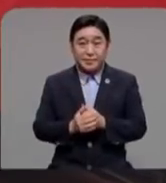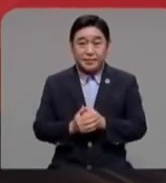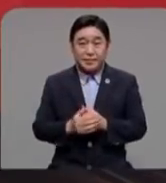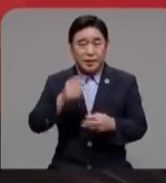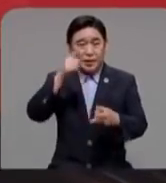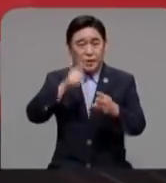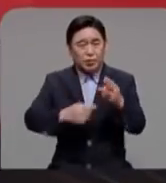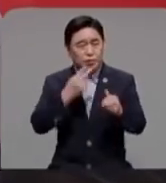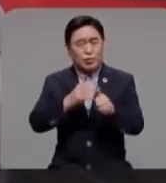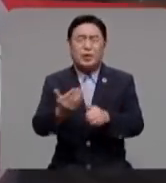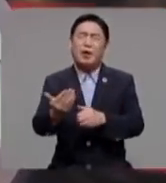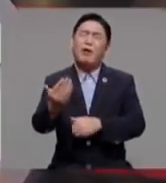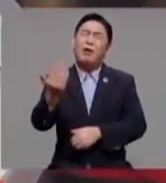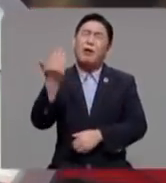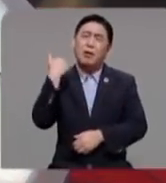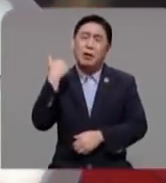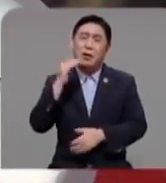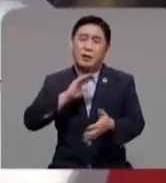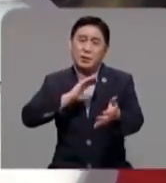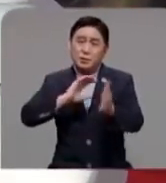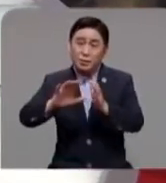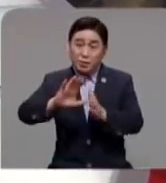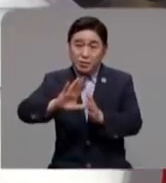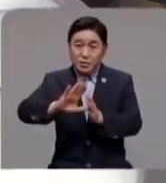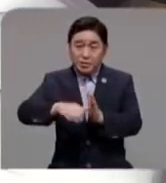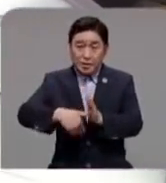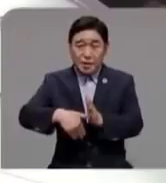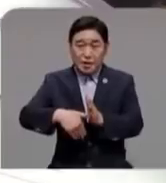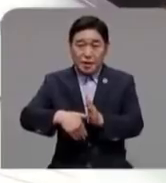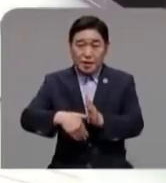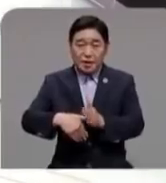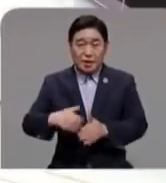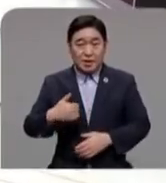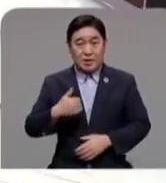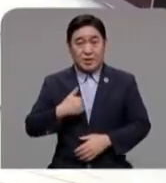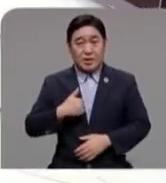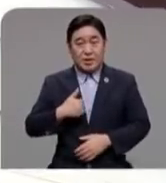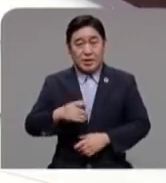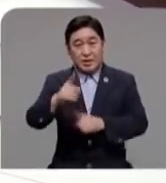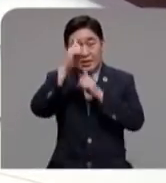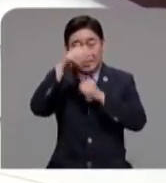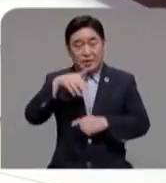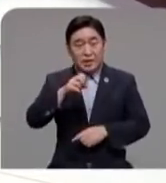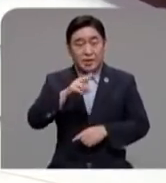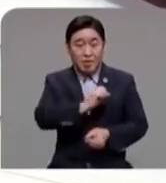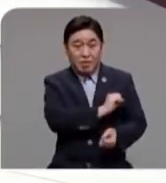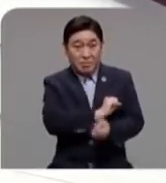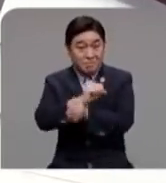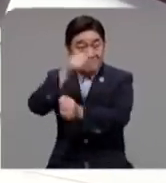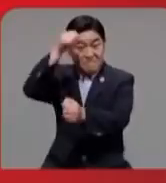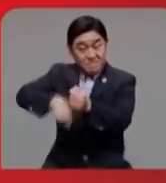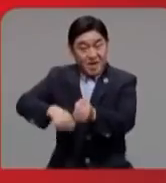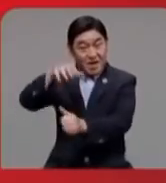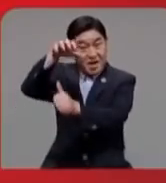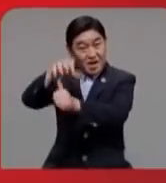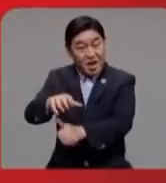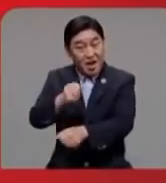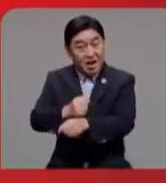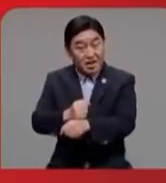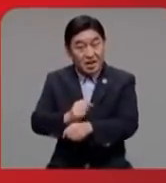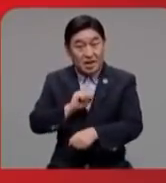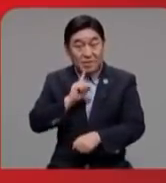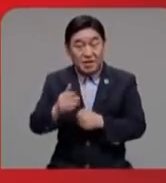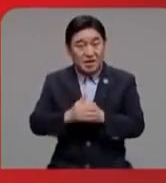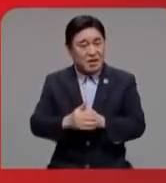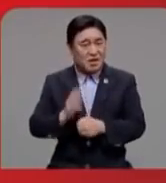윤 후보님 옛날 얼마 전 네. 토론 때 제가 뭐 이재명이 구속시키겠다 이러니까 그럼 대통령 네. 그런 거 하는